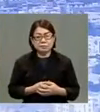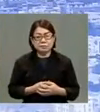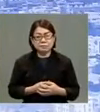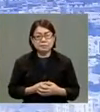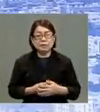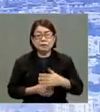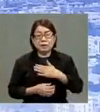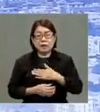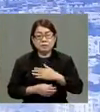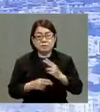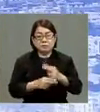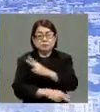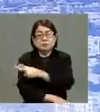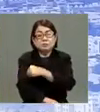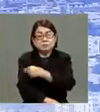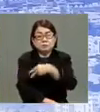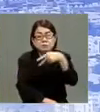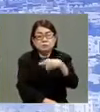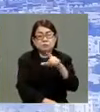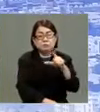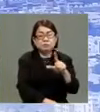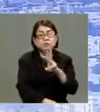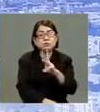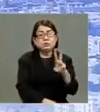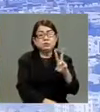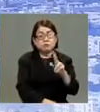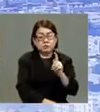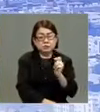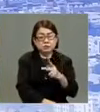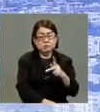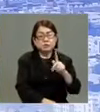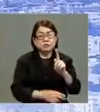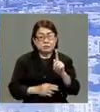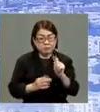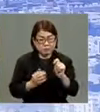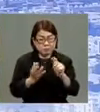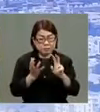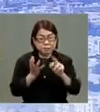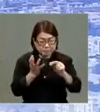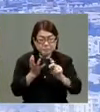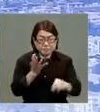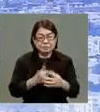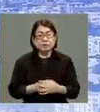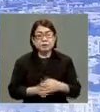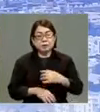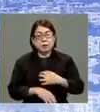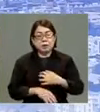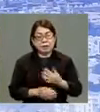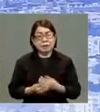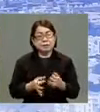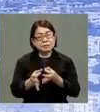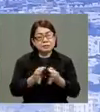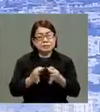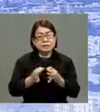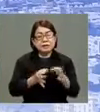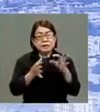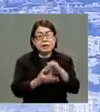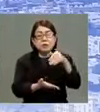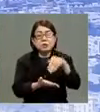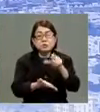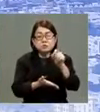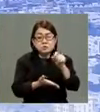ผมนายแพทย์พลวัฒน์วิทูลกุลชิตนะครับก็วันนี้มาในนะของรองหัวหน้าศูนย์ปฏิบัติการด้านข้อมูลนะครับการแก้ไขปัญหาโรคติ